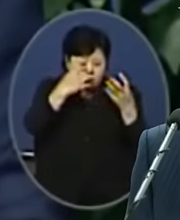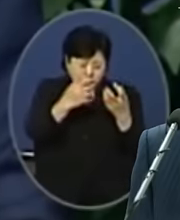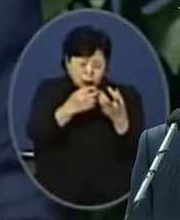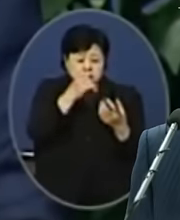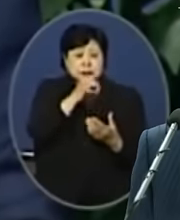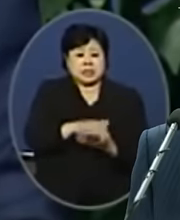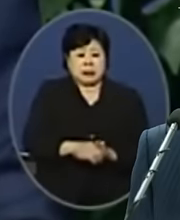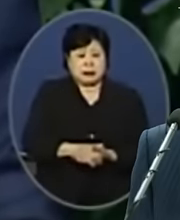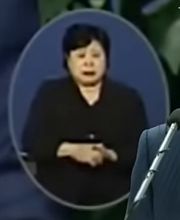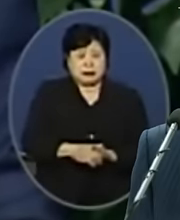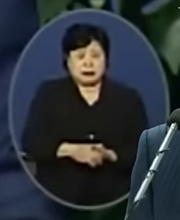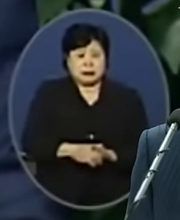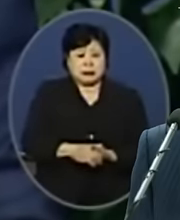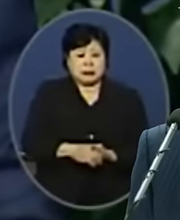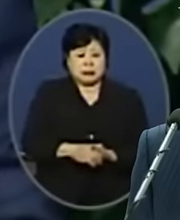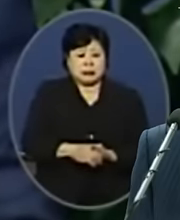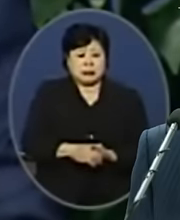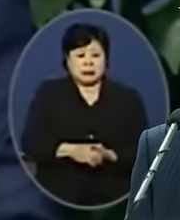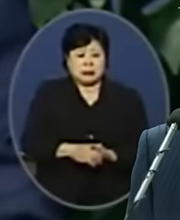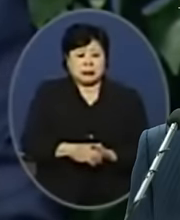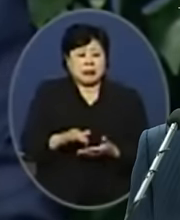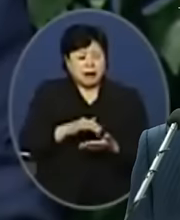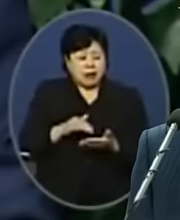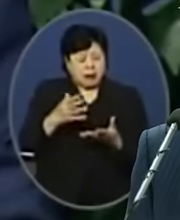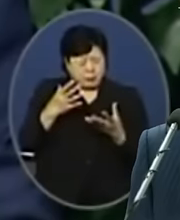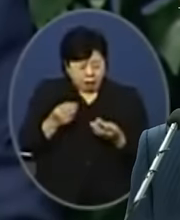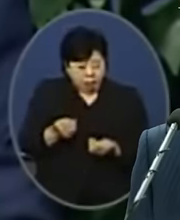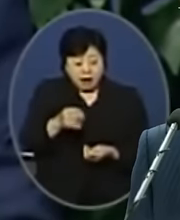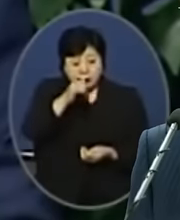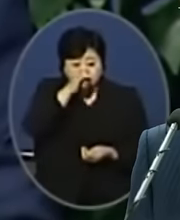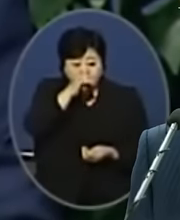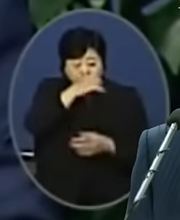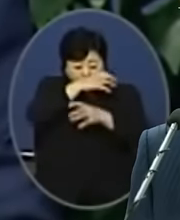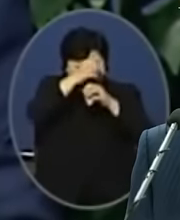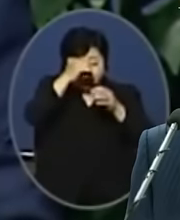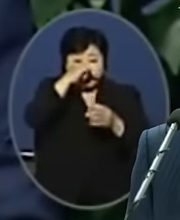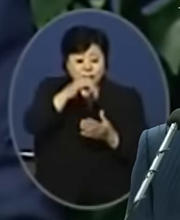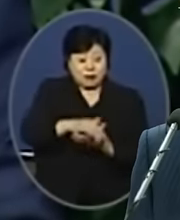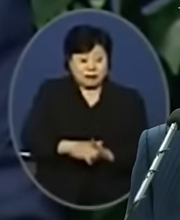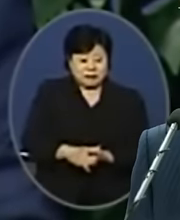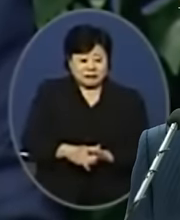별들입니다. 얼마나 많으냐? 헤아릴 수 없이 많습니다.